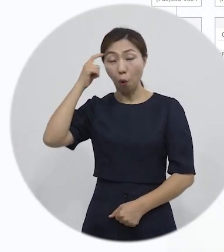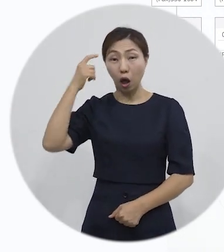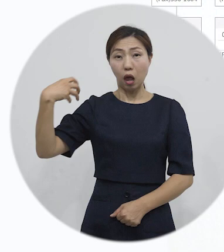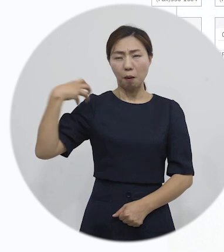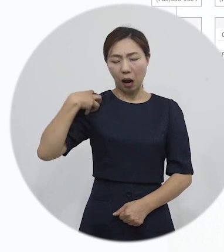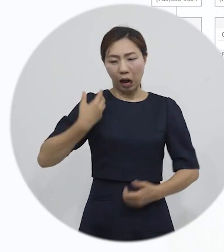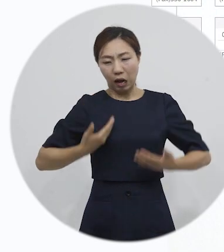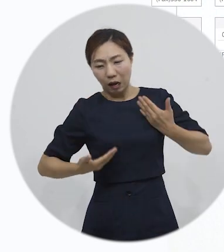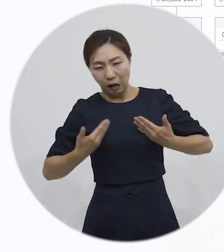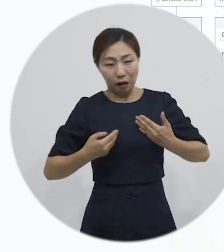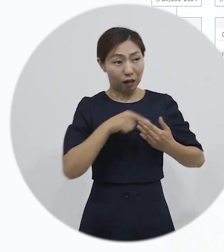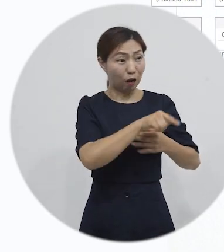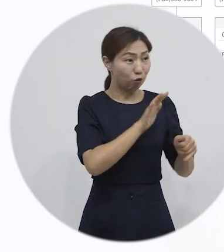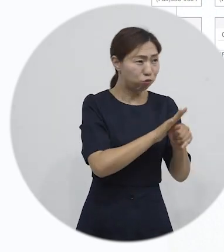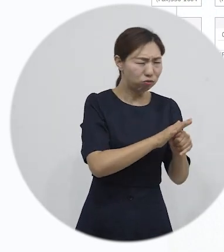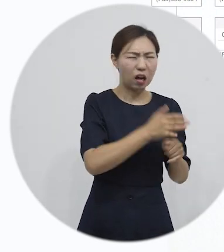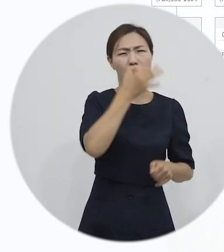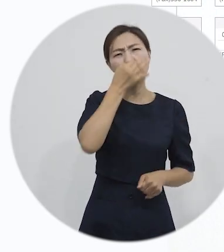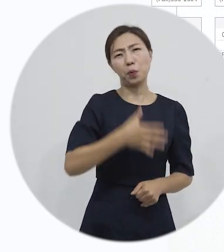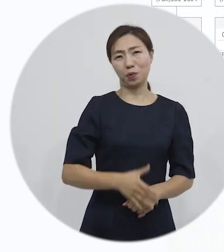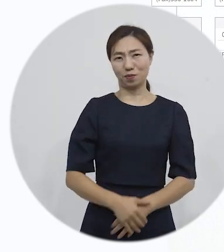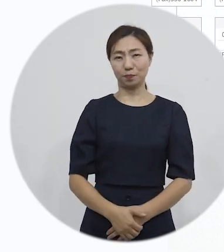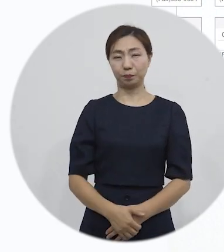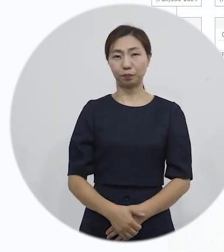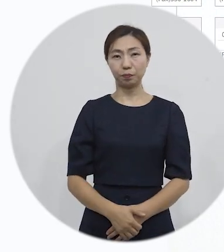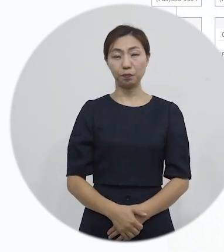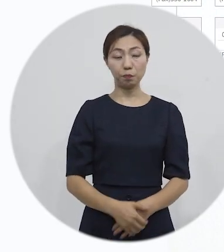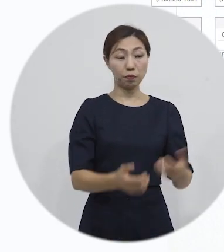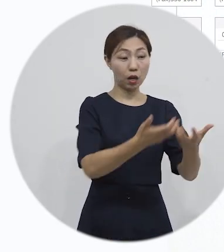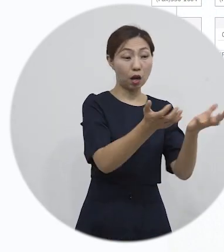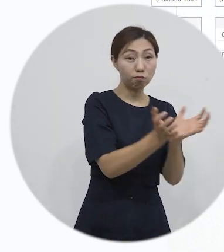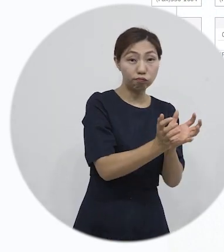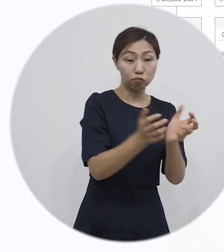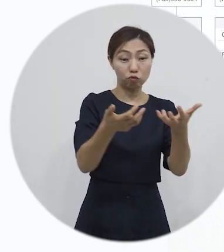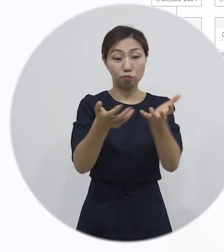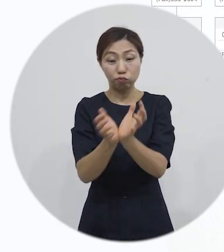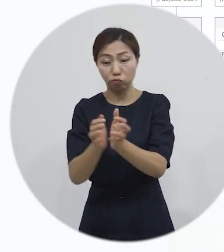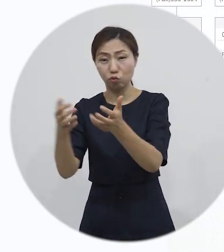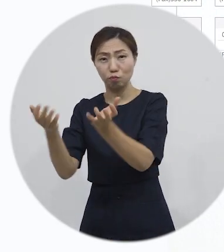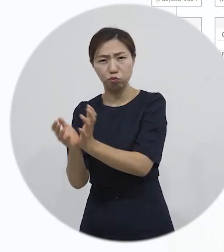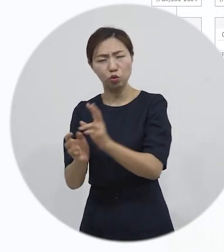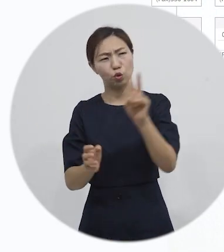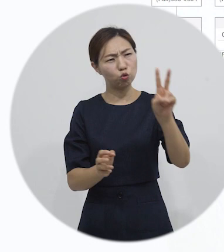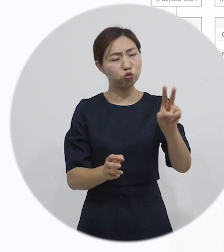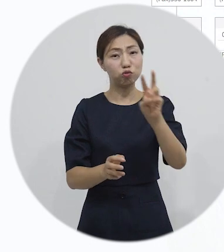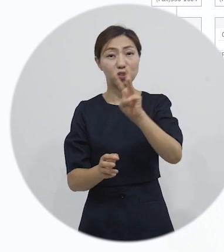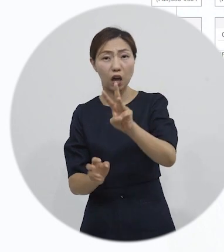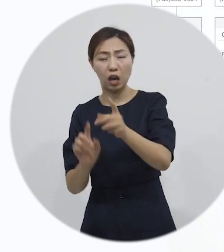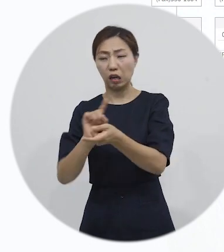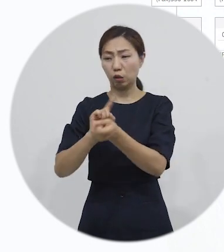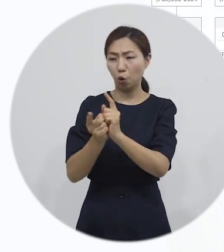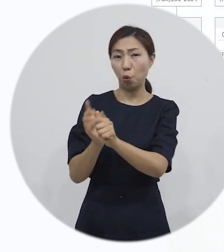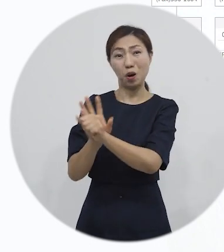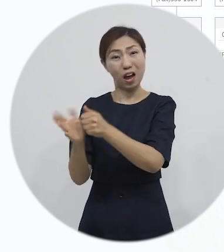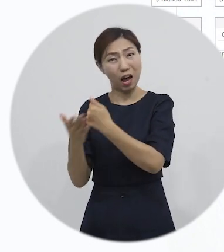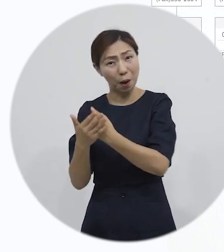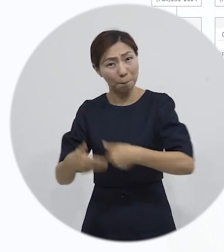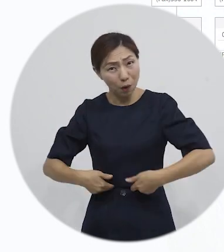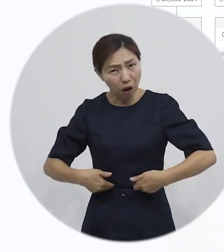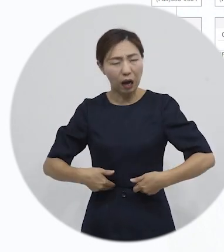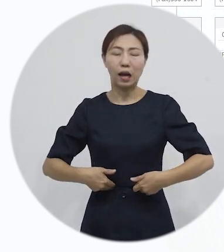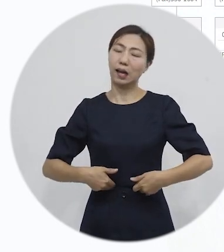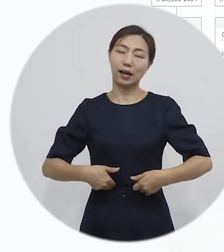불가능합니다. 만약에 2개 부서, 3개 부서가 같이 해야 되는 사업이라고